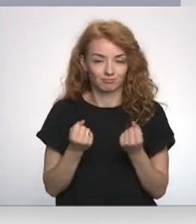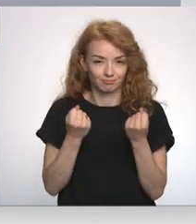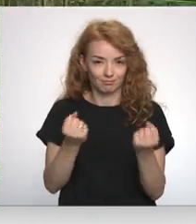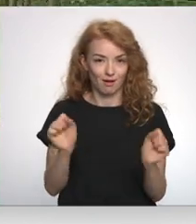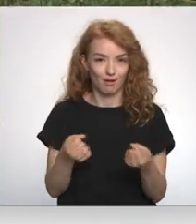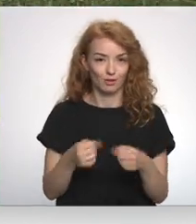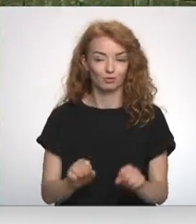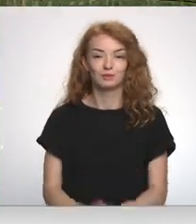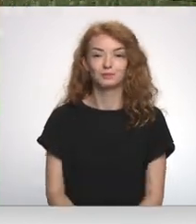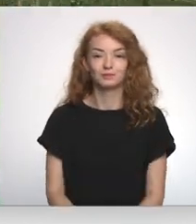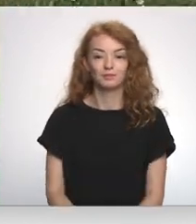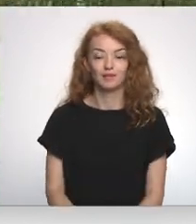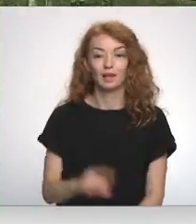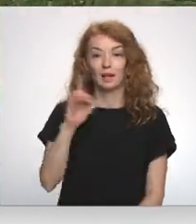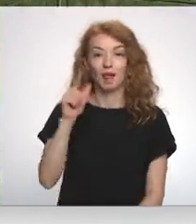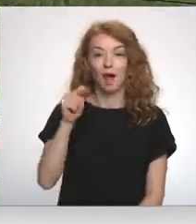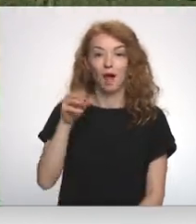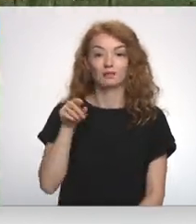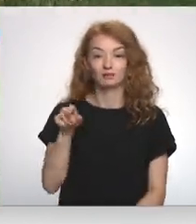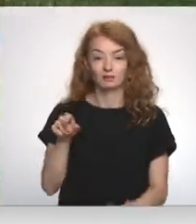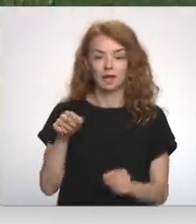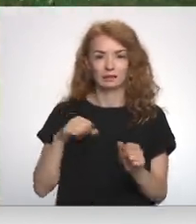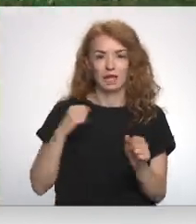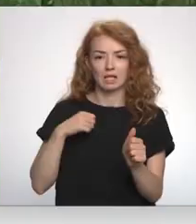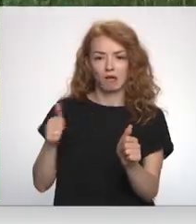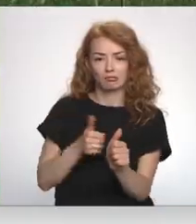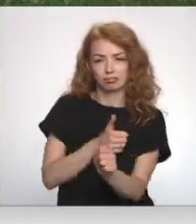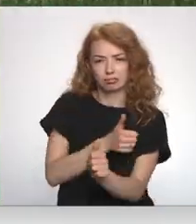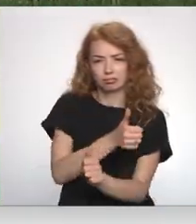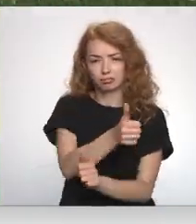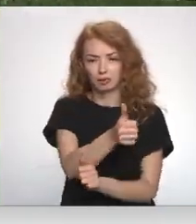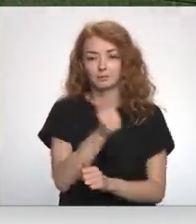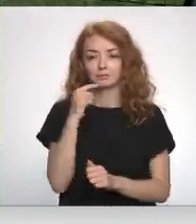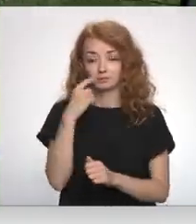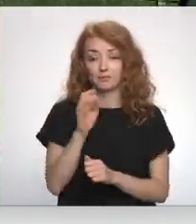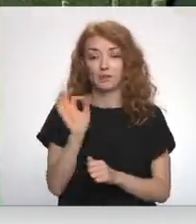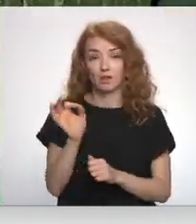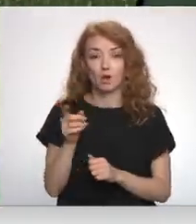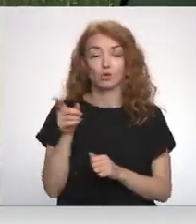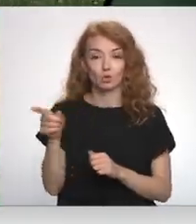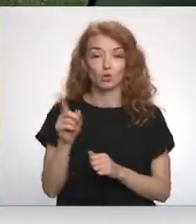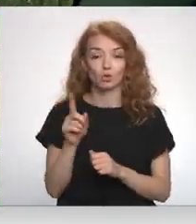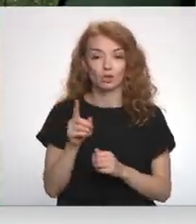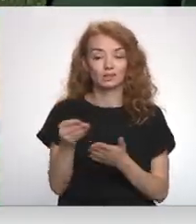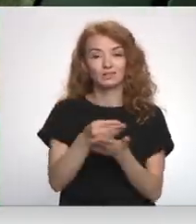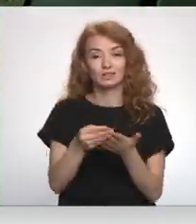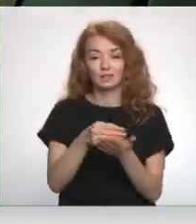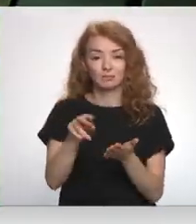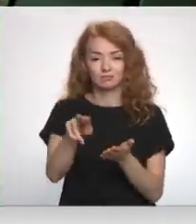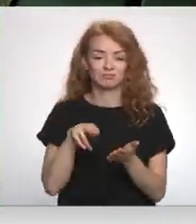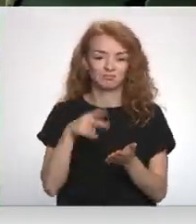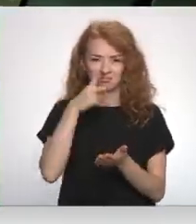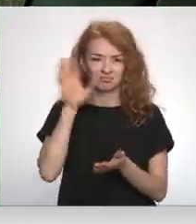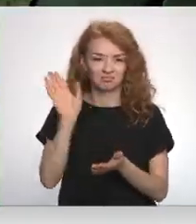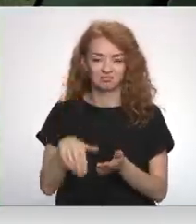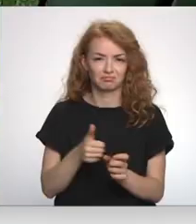130 līdz 150 km/h. Pie Lielastes kāds mēģina apdzīt aizmugurē braucošos. Jā, tur joslas horizontālais marķējums vispār nevienam neinteresē